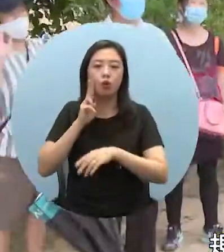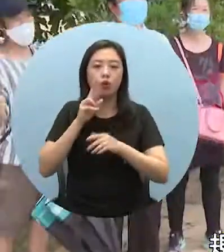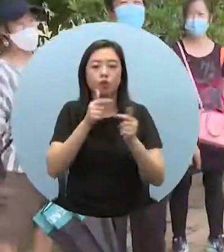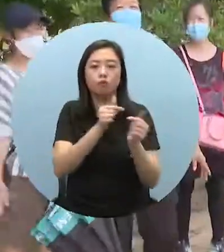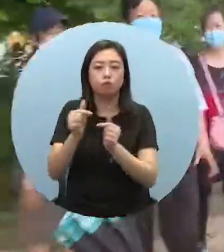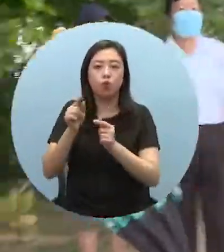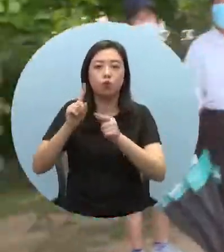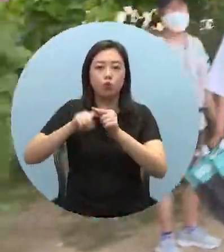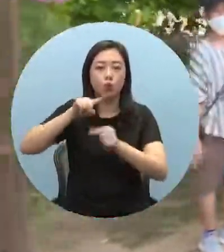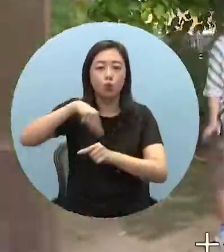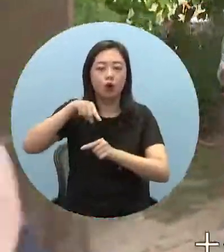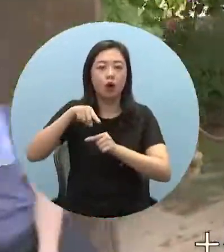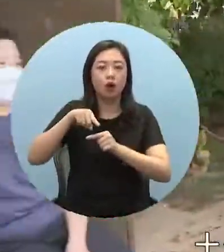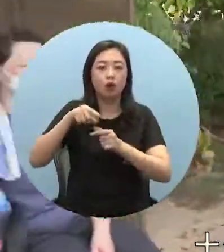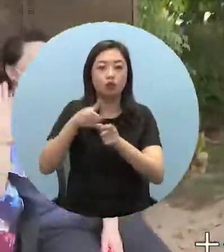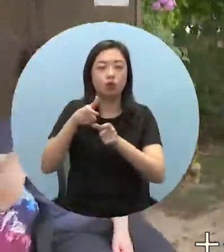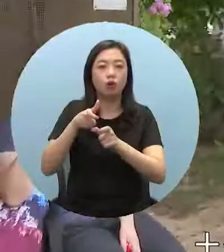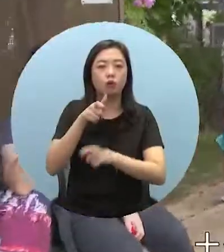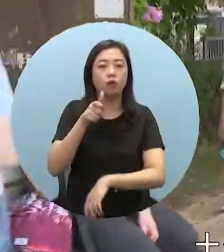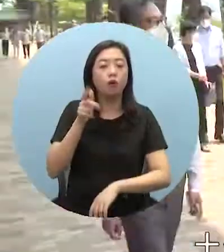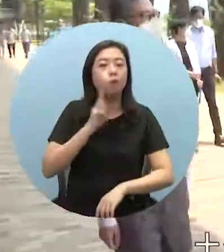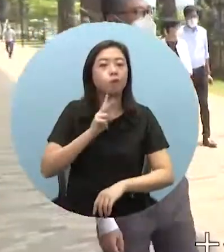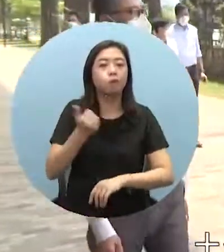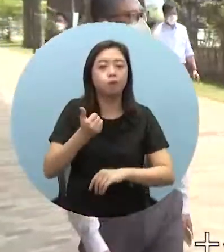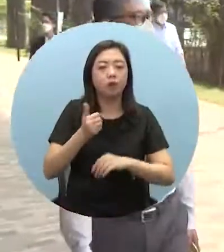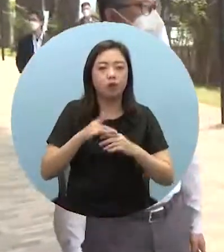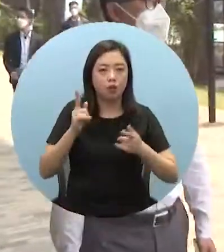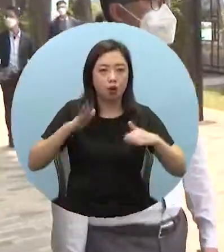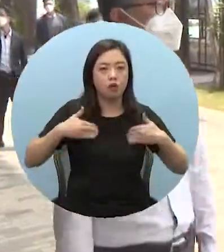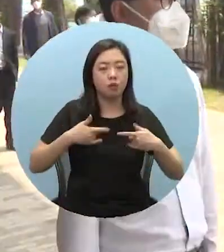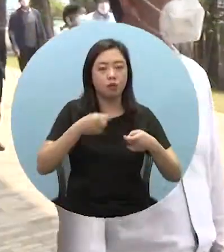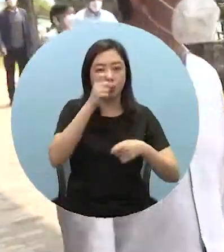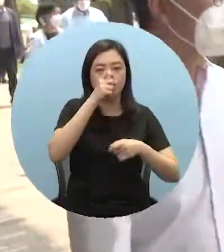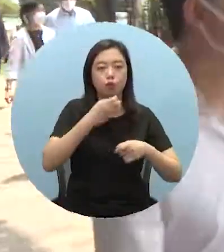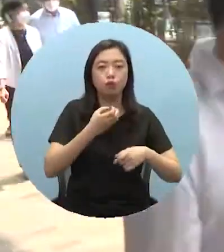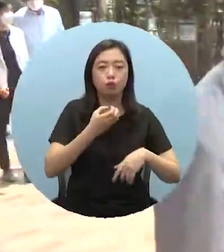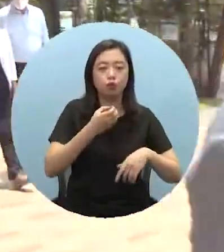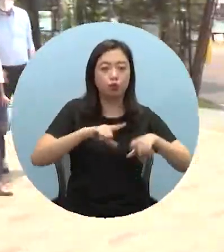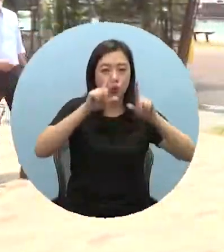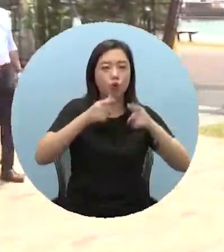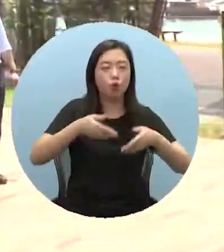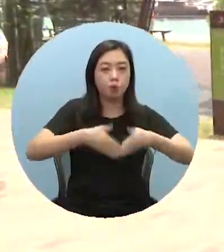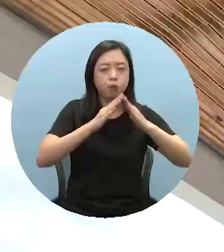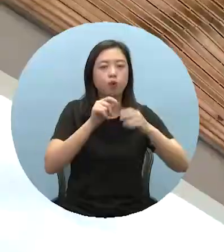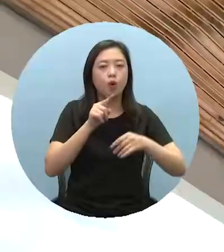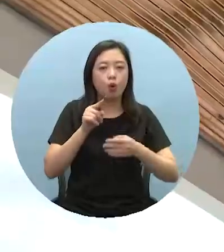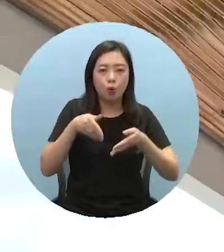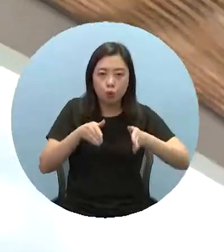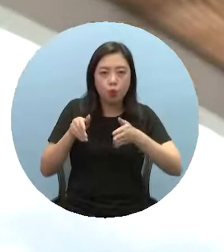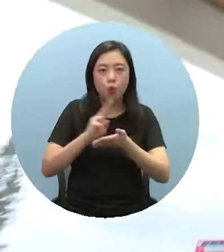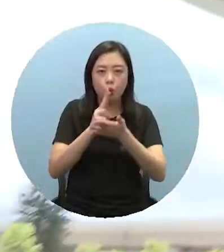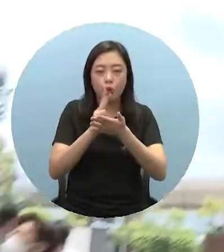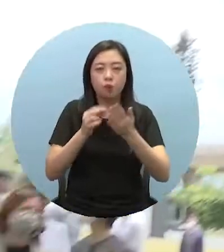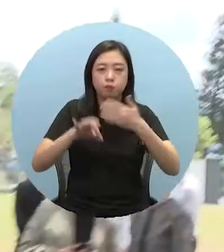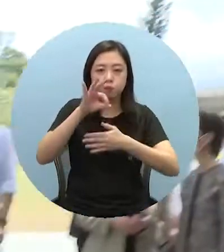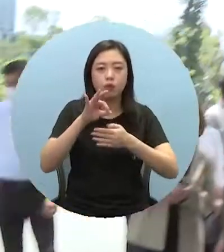區。林鄭月娥說，十分高興起動九龍東辦事處通過優化行人環境、改造公共空間、營辦